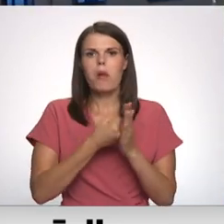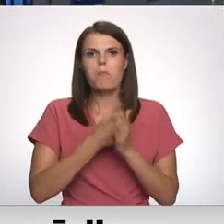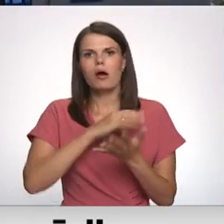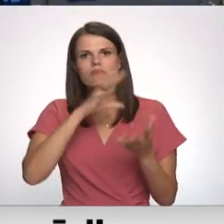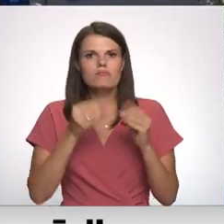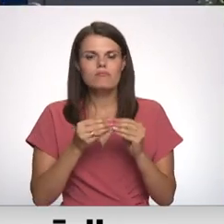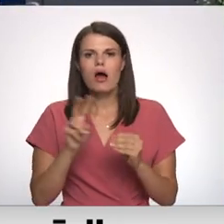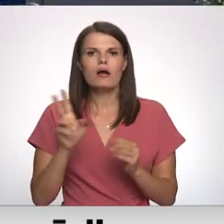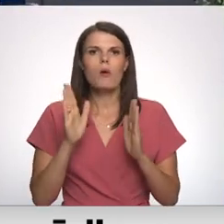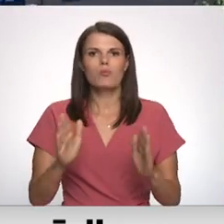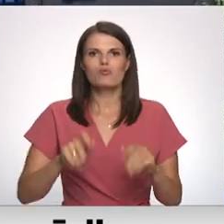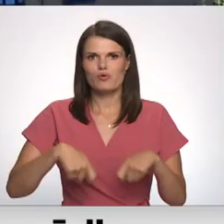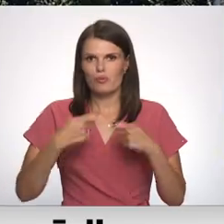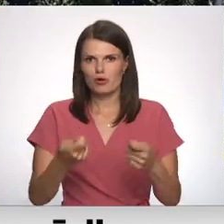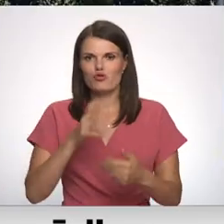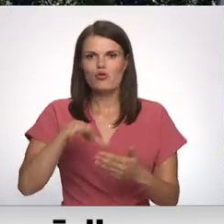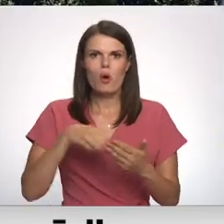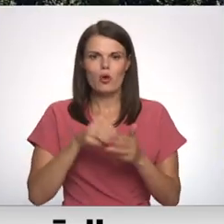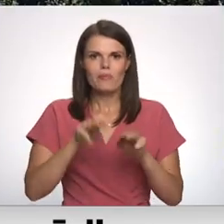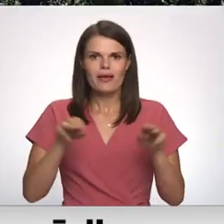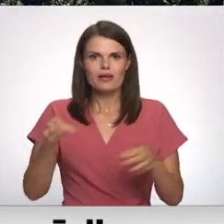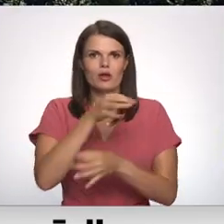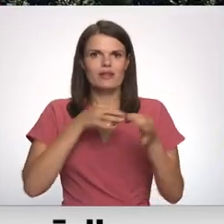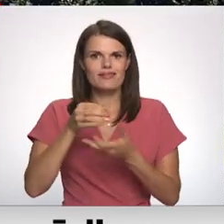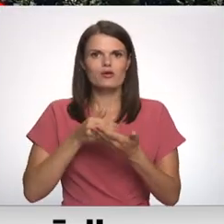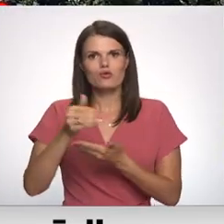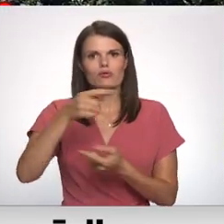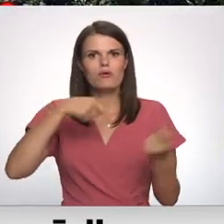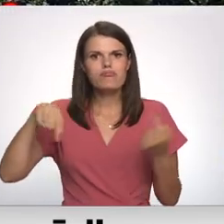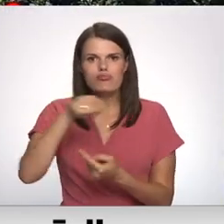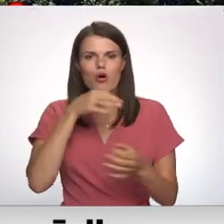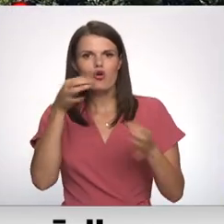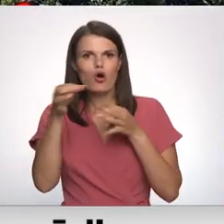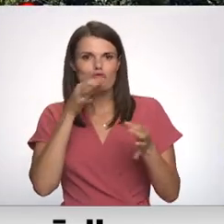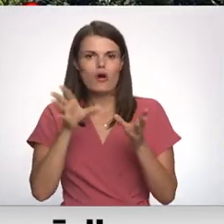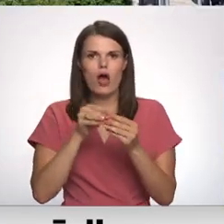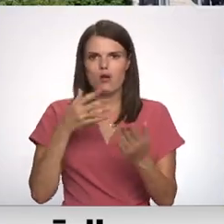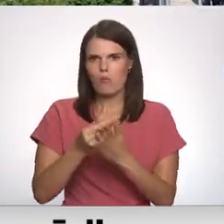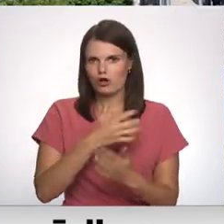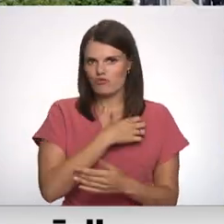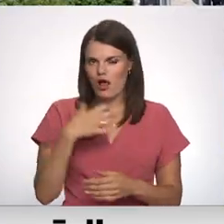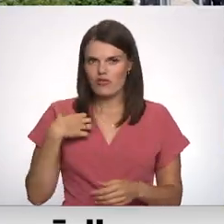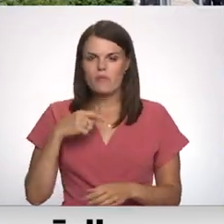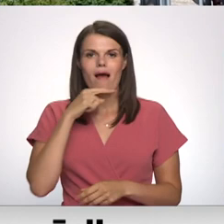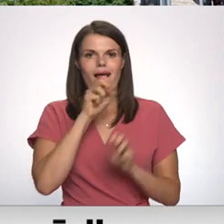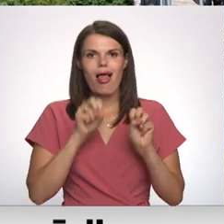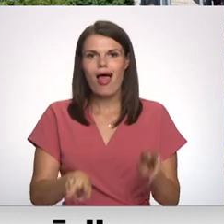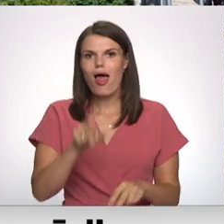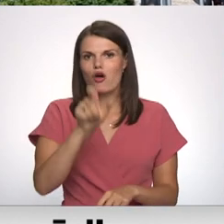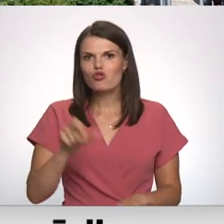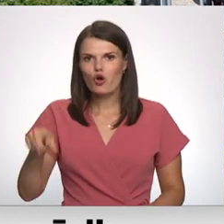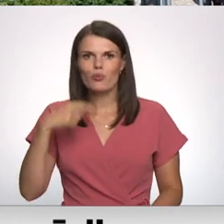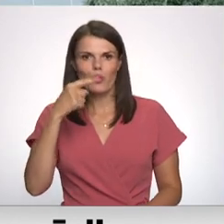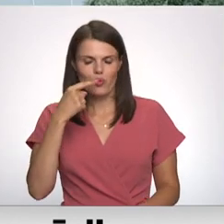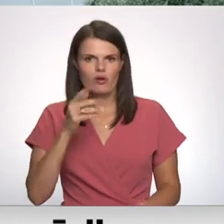apmēriem, kam tie tiks piešķirti, jo joprojām ministrijas diskutē savstarpēji, kā arī konsultēs ar pašvaldībām. Ekonomisti atzīst, ka gaidāms